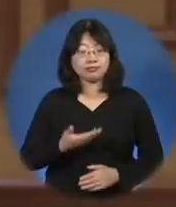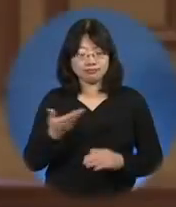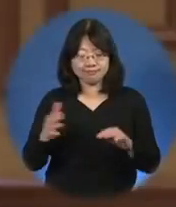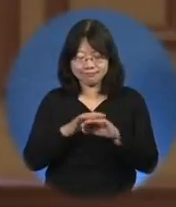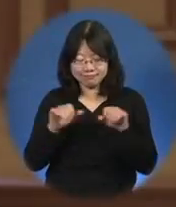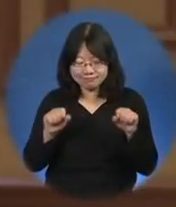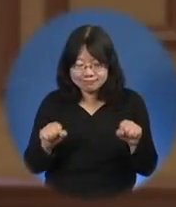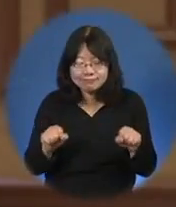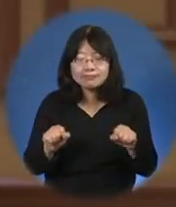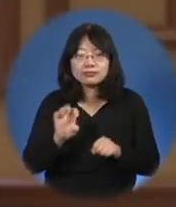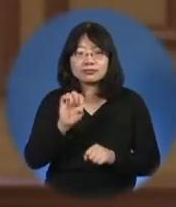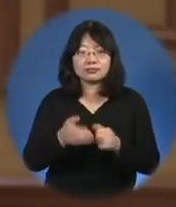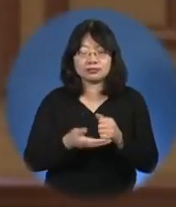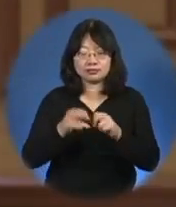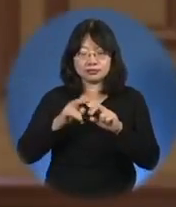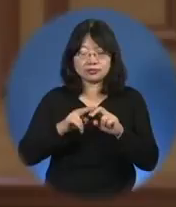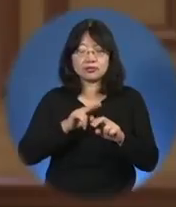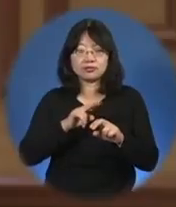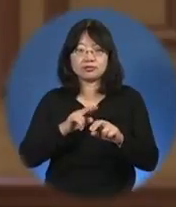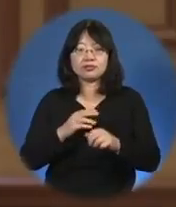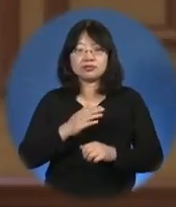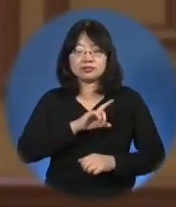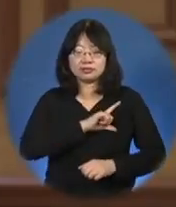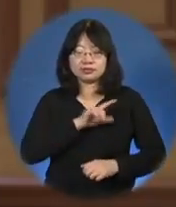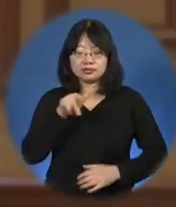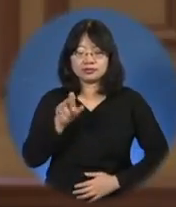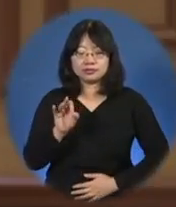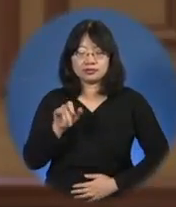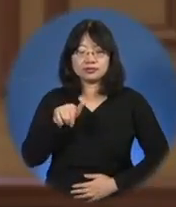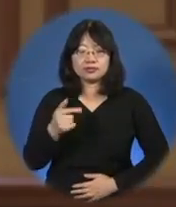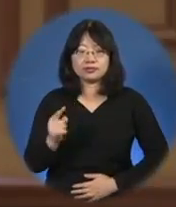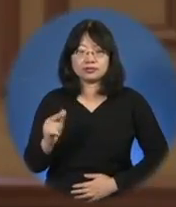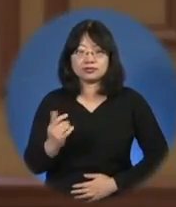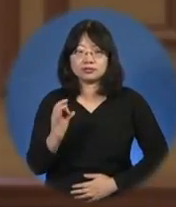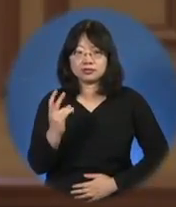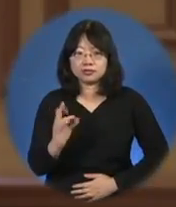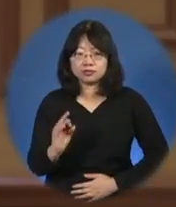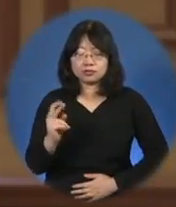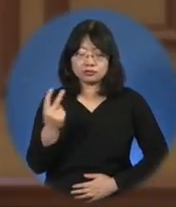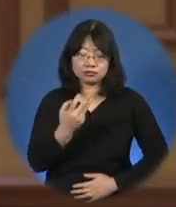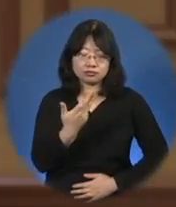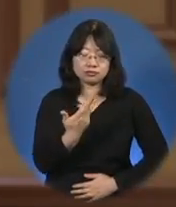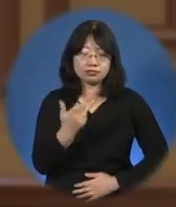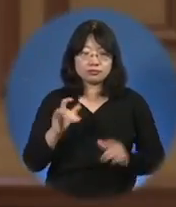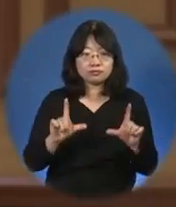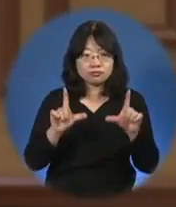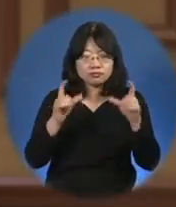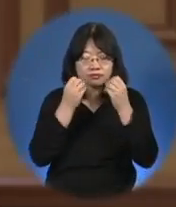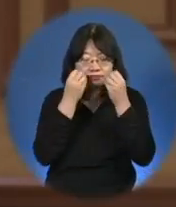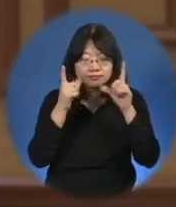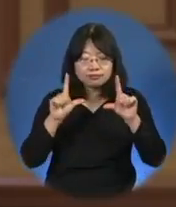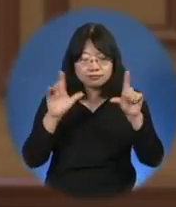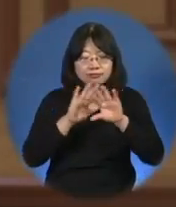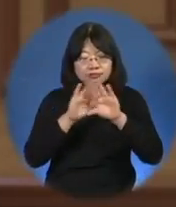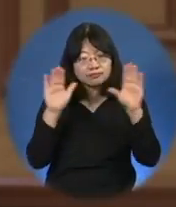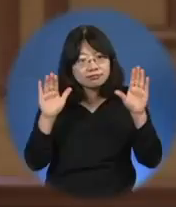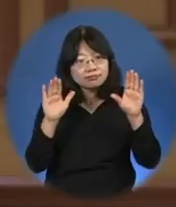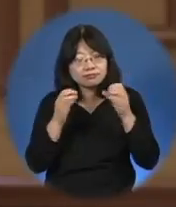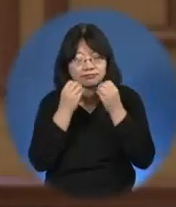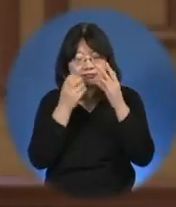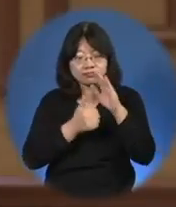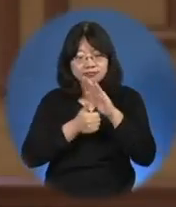여러분 안녕하십니까? EBS 초대석 정관용입니다. 2018년 네, 새해가 밝았습니다.